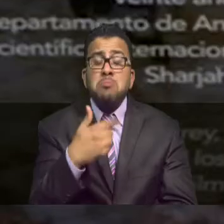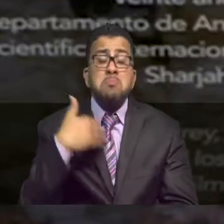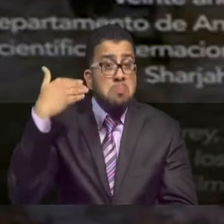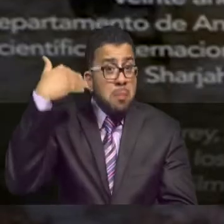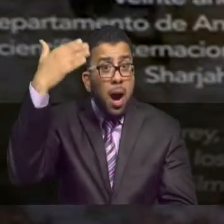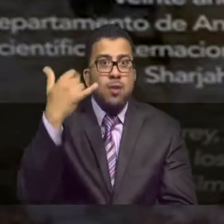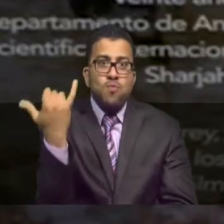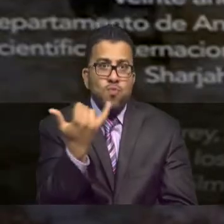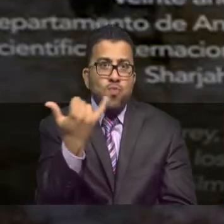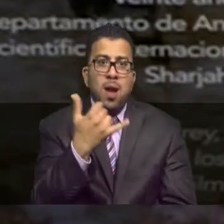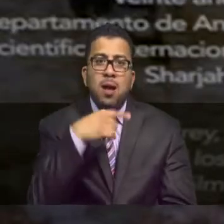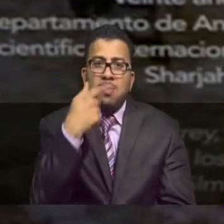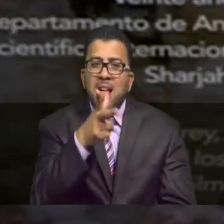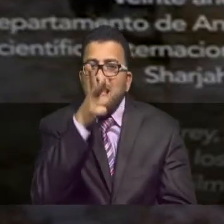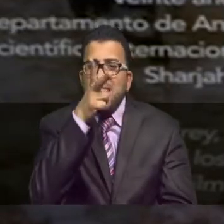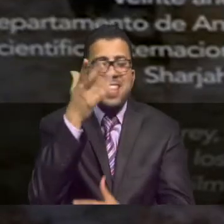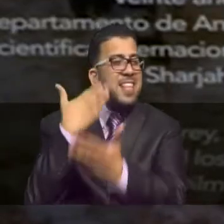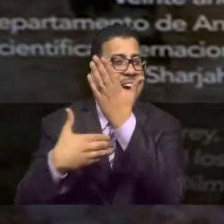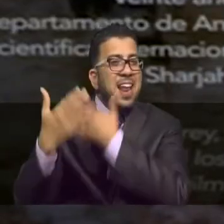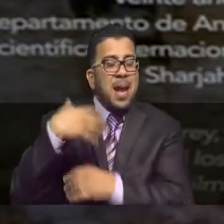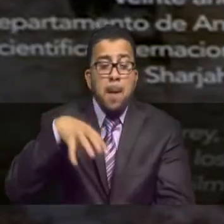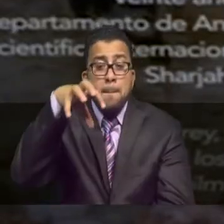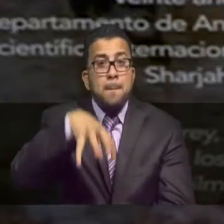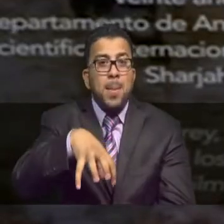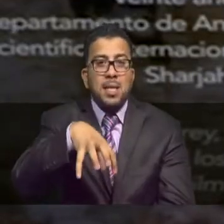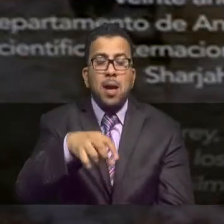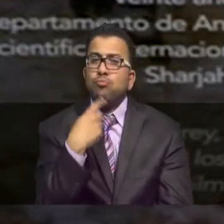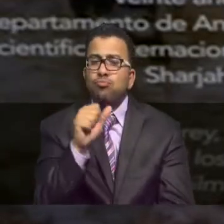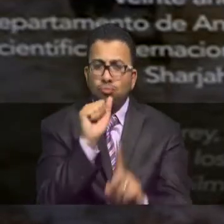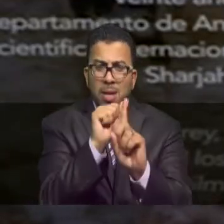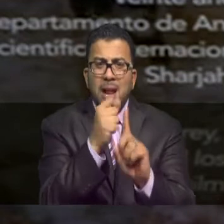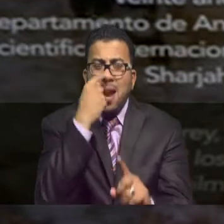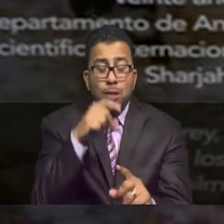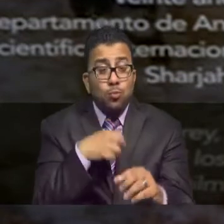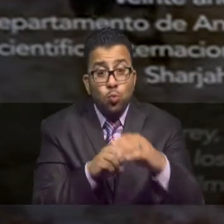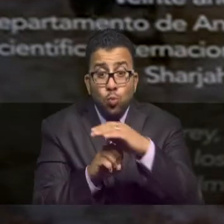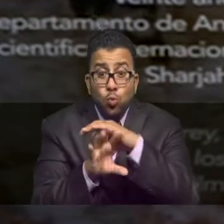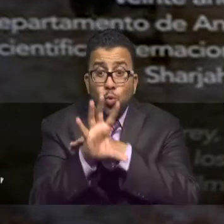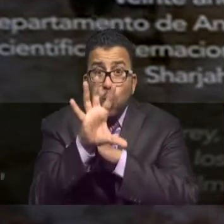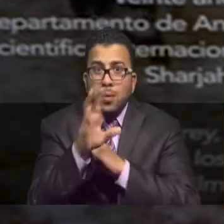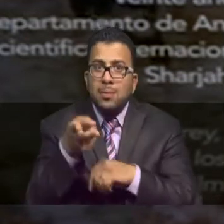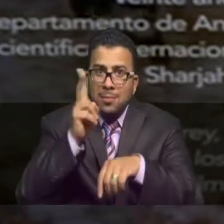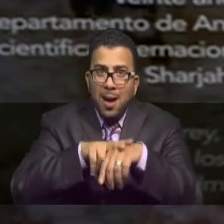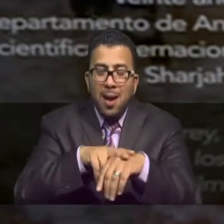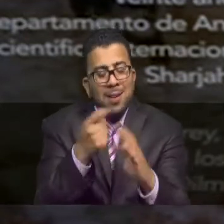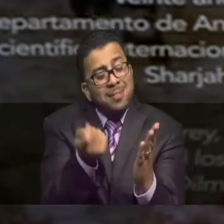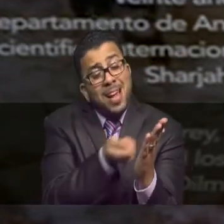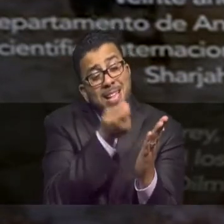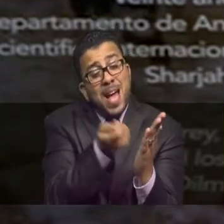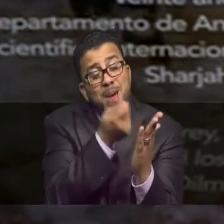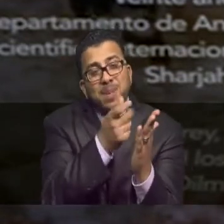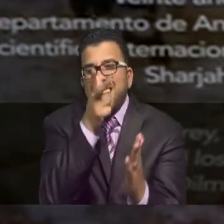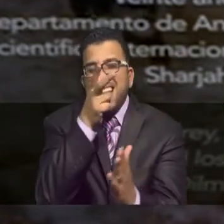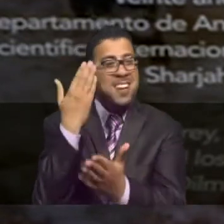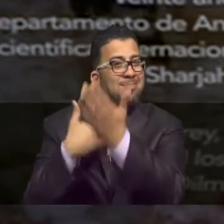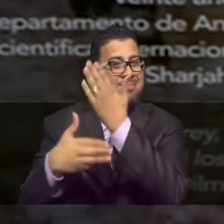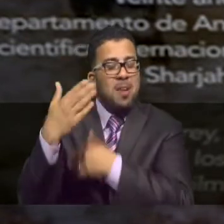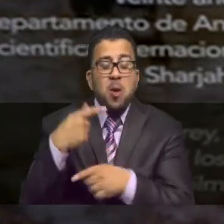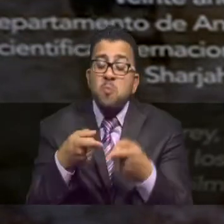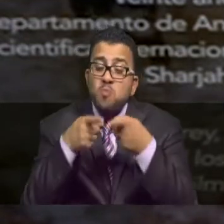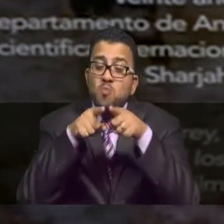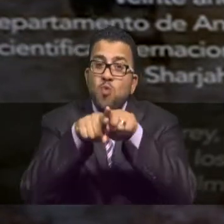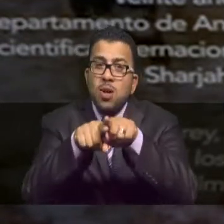حتما على تاريخ المنطقة، ويقتضي على ضوئها إعادة كتابة تاريخ المنطقة بما